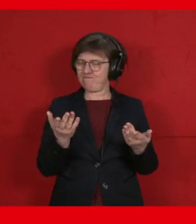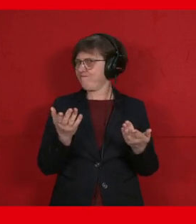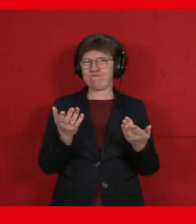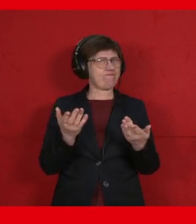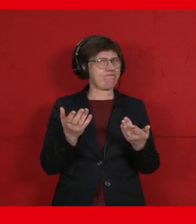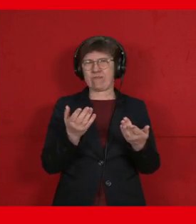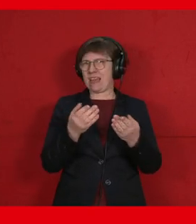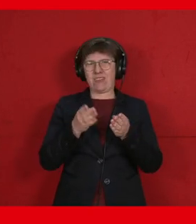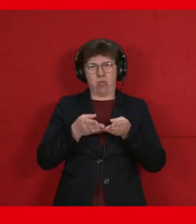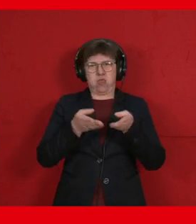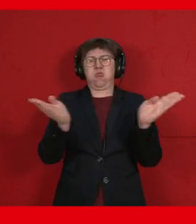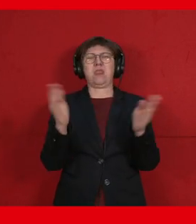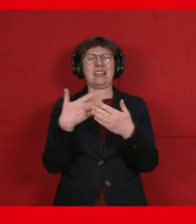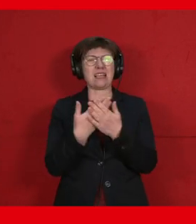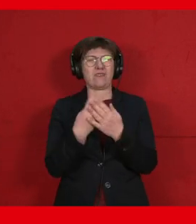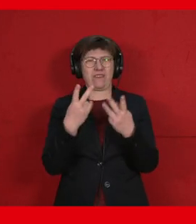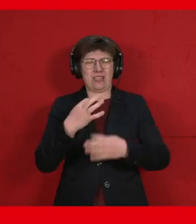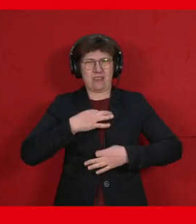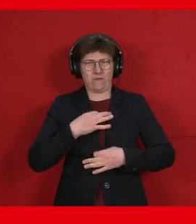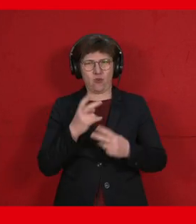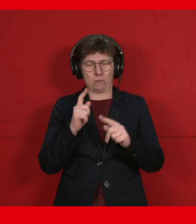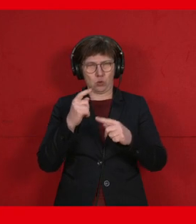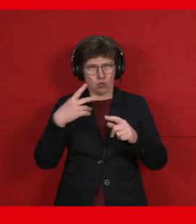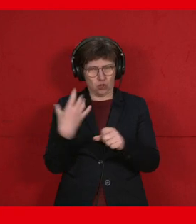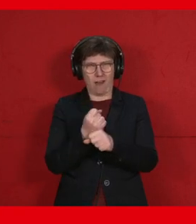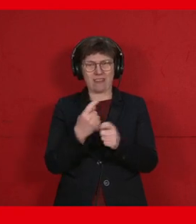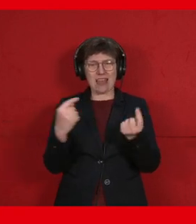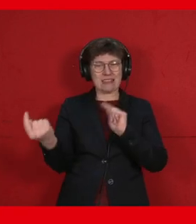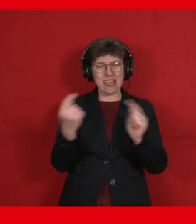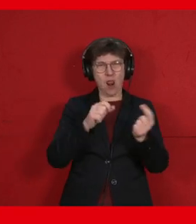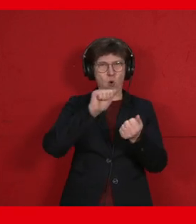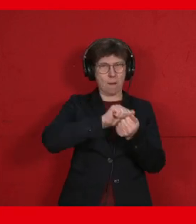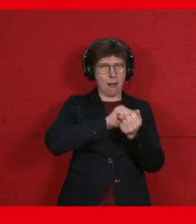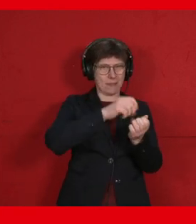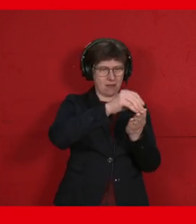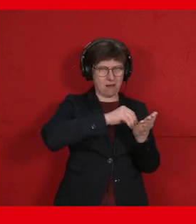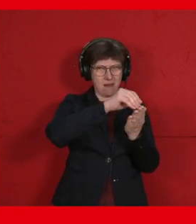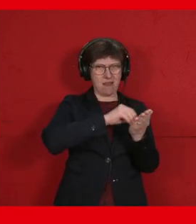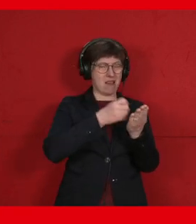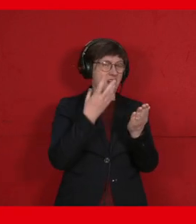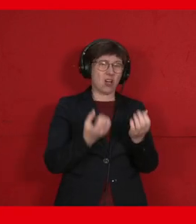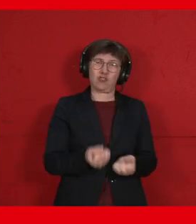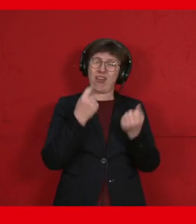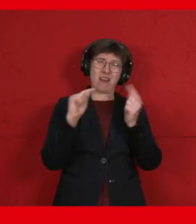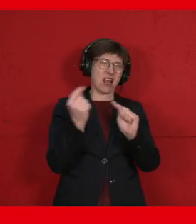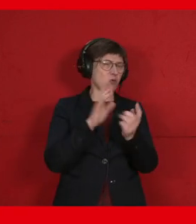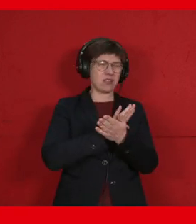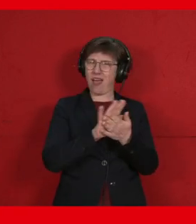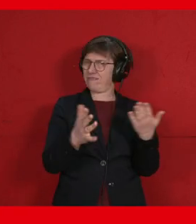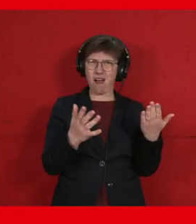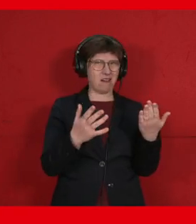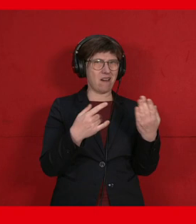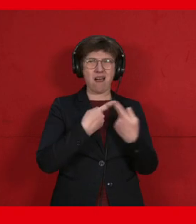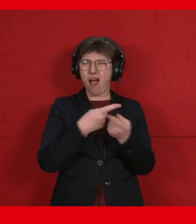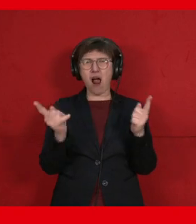deshalb bin ich so überzeugt davon, dass es gelingen muss, diesen Dialog, der im Papier verarbeitet ist, so schwierig wie er auch ist, und wo wir auch